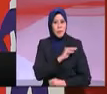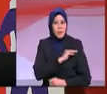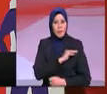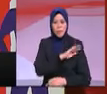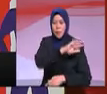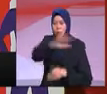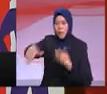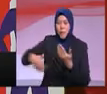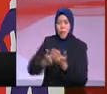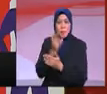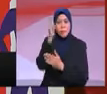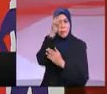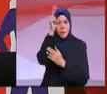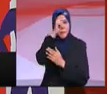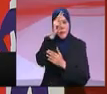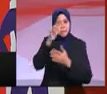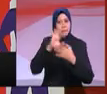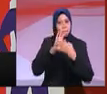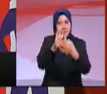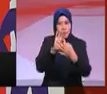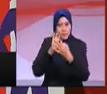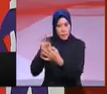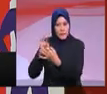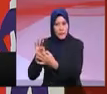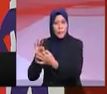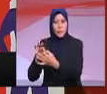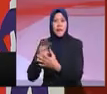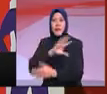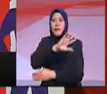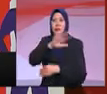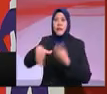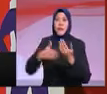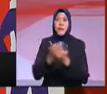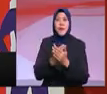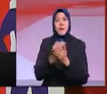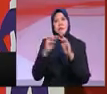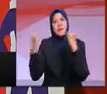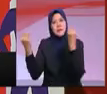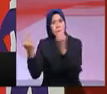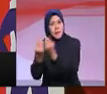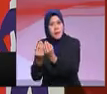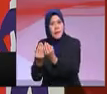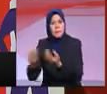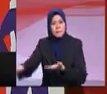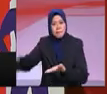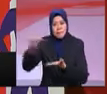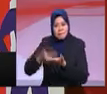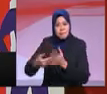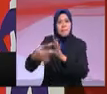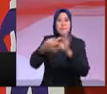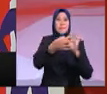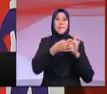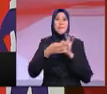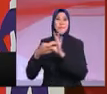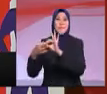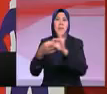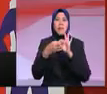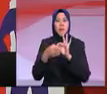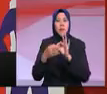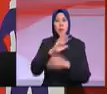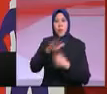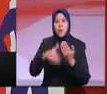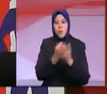whole government approach dan juga kita whole society approach, mendapatkan kerjasama daripada